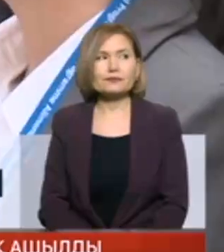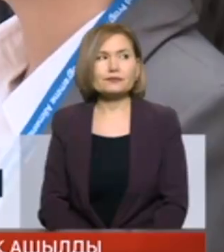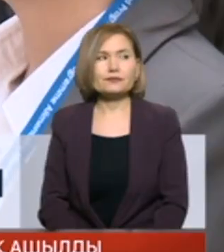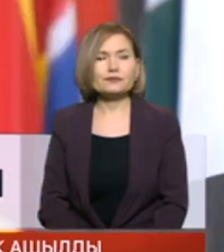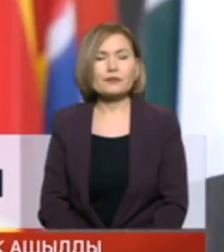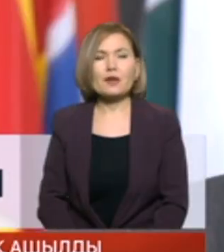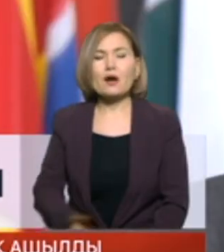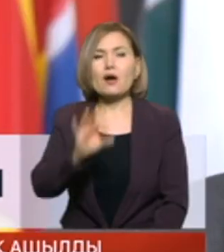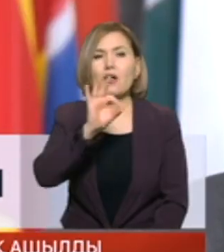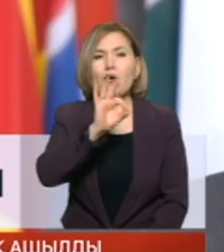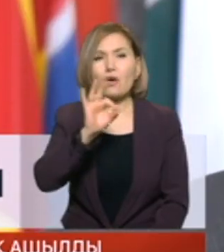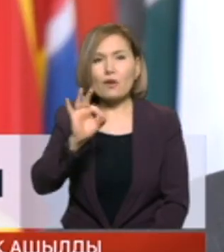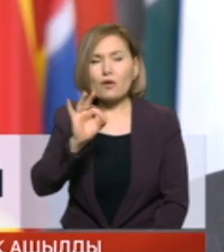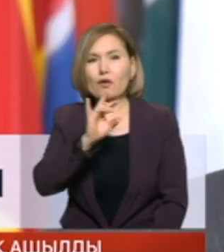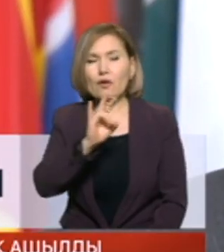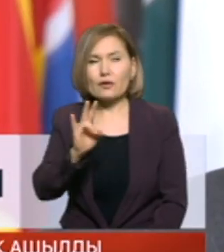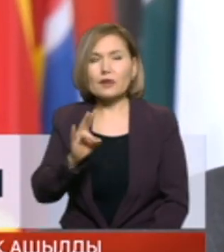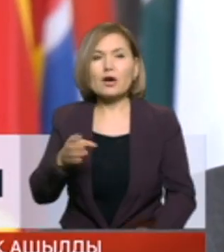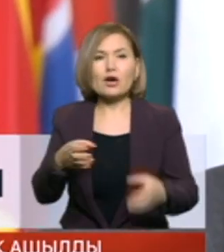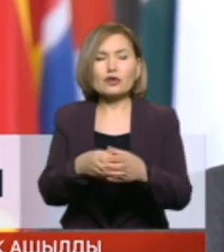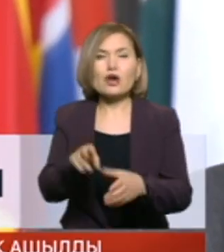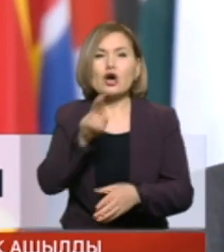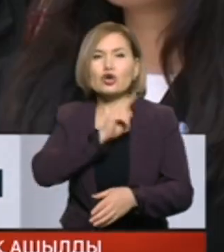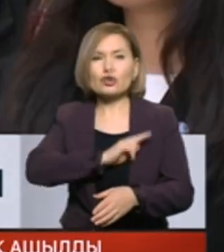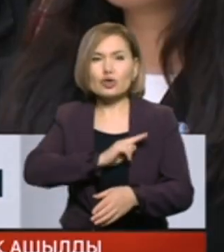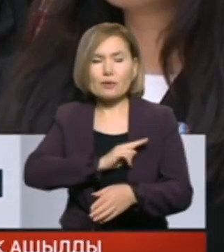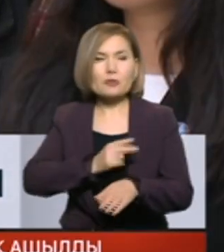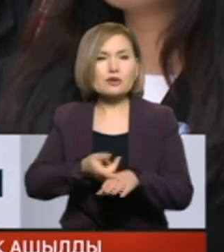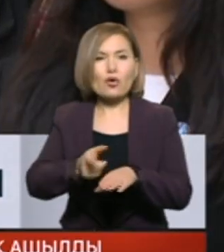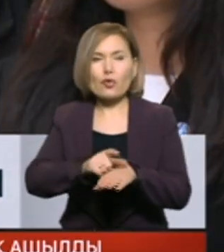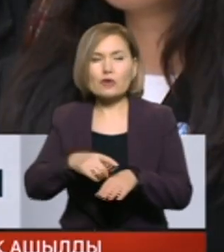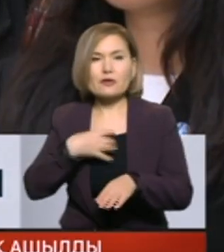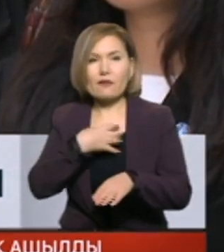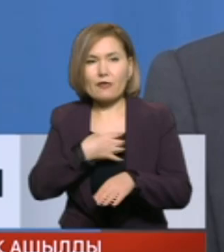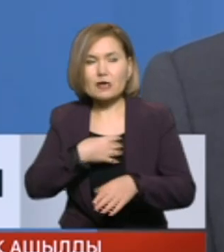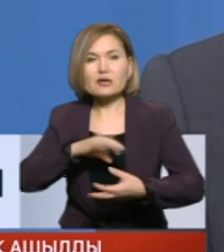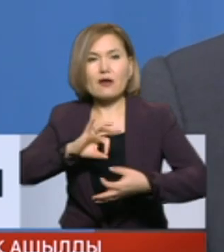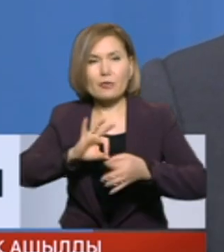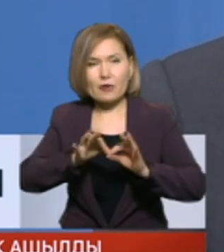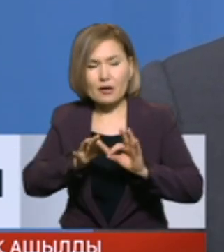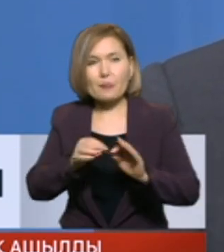Біріккен ұлттар ұйымының жүйесіндегі жұмыс деген бір жағынан күрделі,